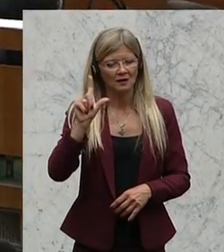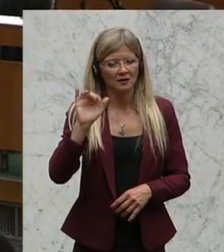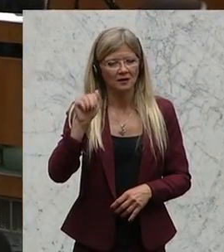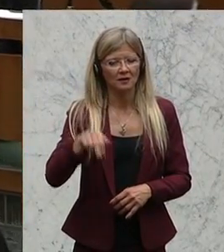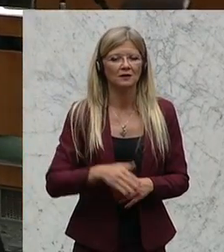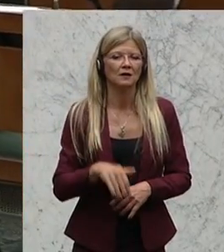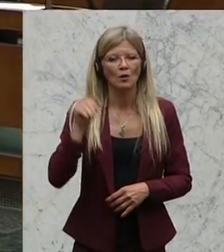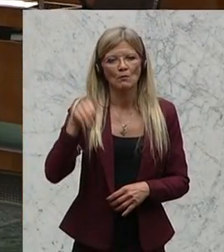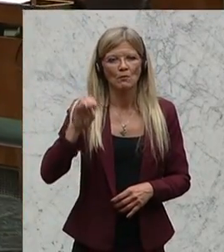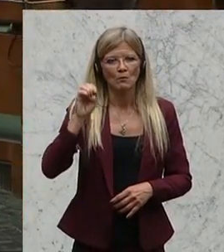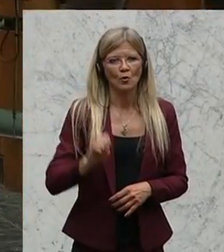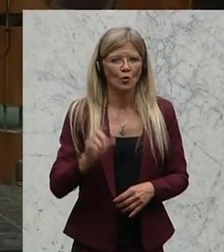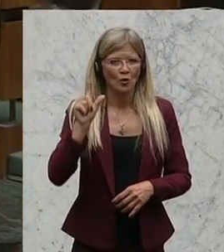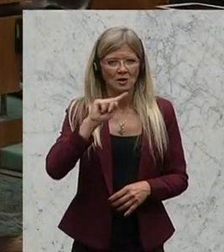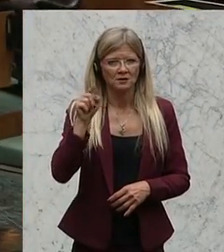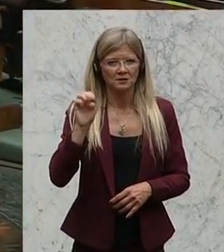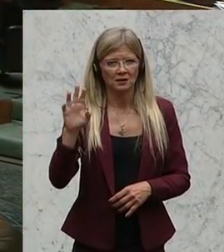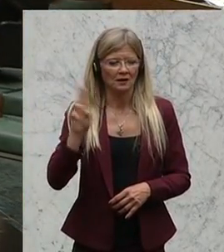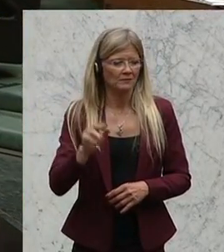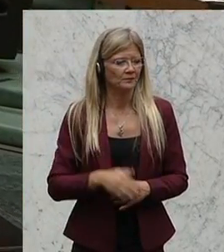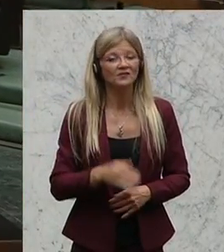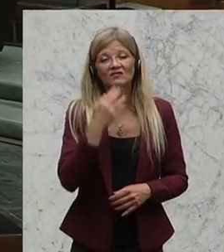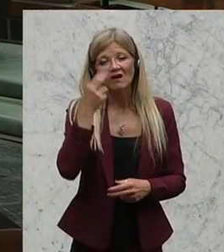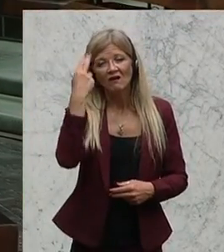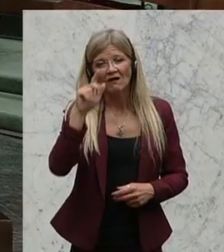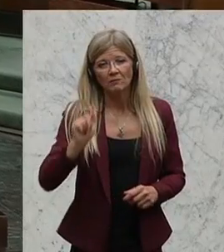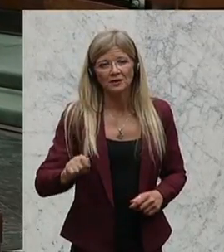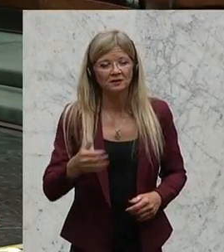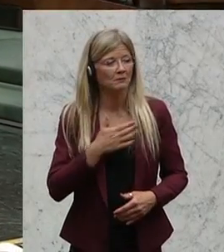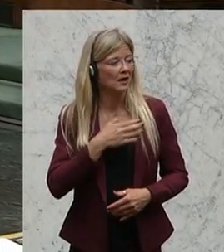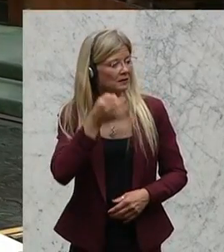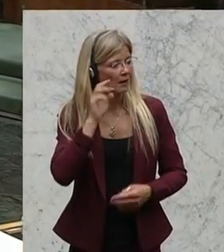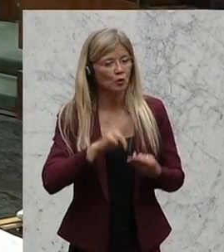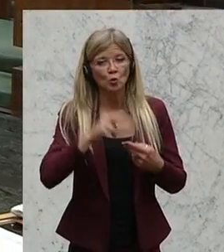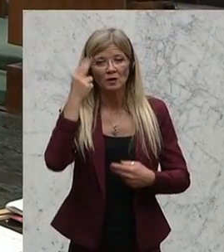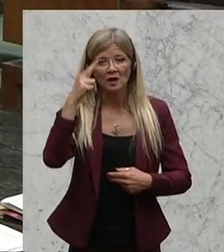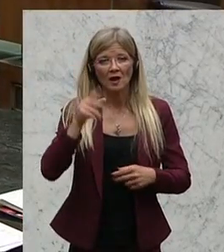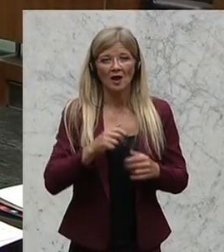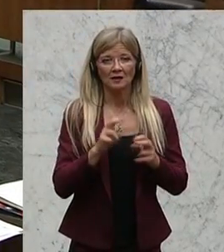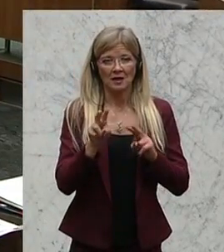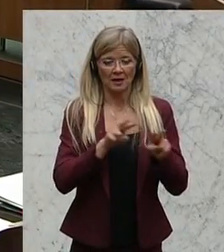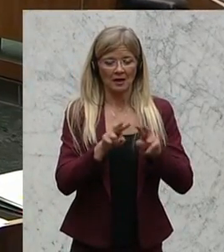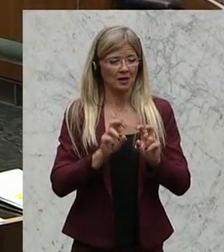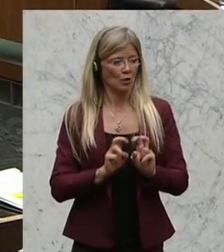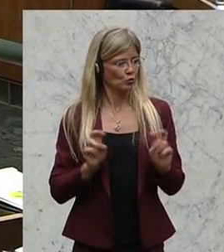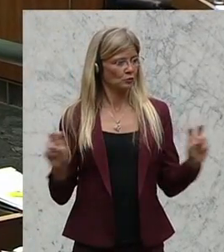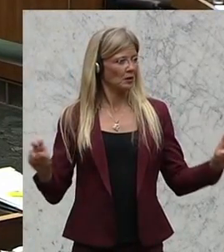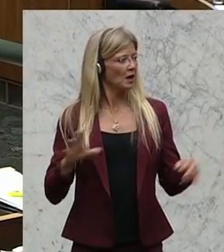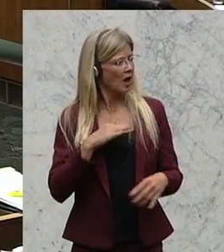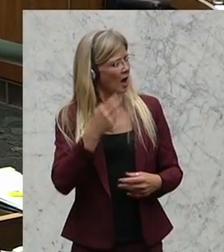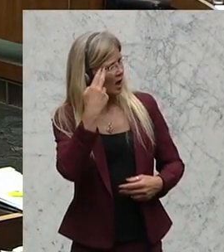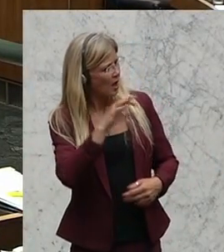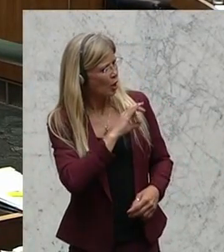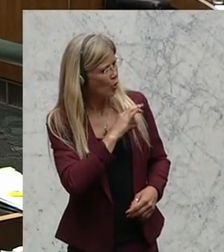Nächster FPÖ, Wendelin Mölzer. Danke, Herr Präsident. Meine Damen und Herren auf der Regierungsbank. Herr Kollege Weniger, es ist zwar schön, dass Sie sich als Apologet